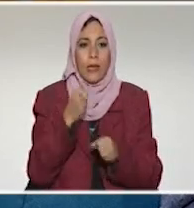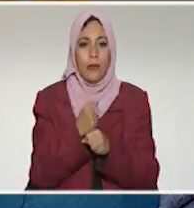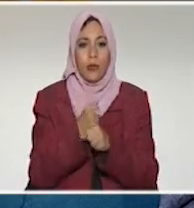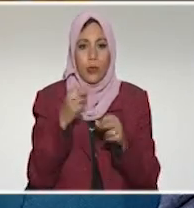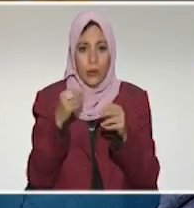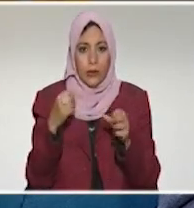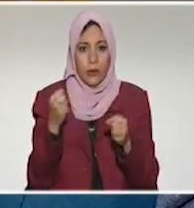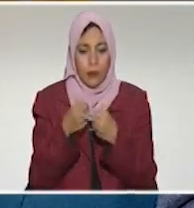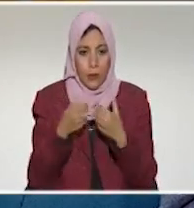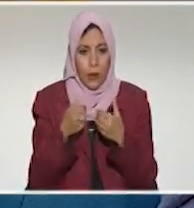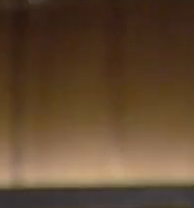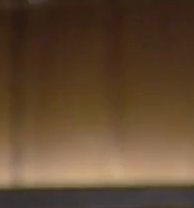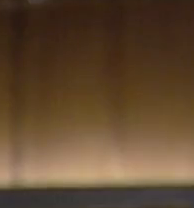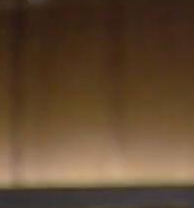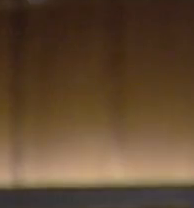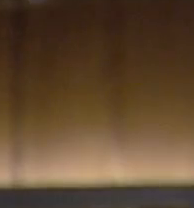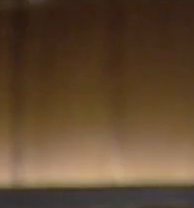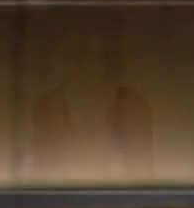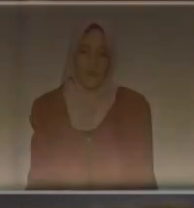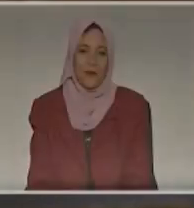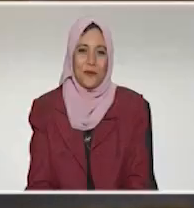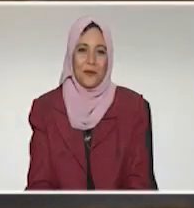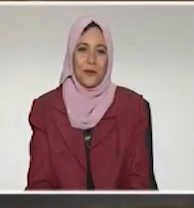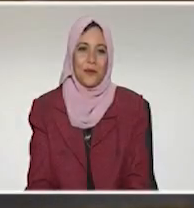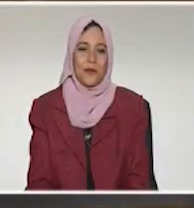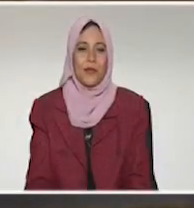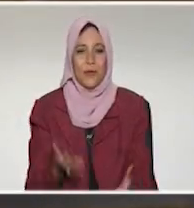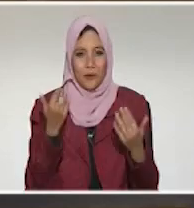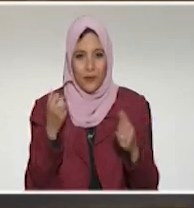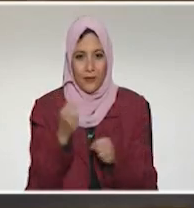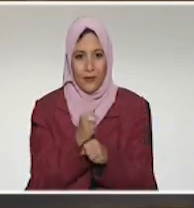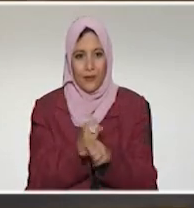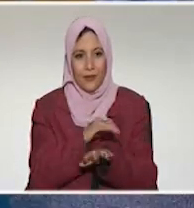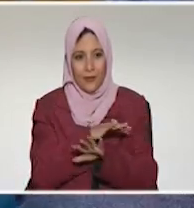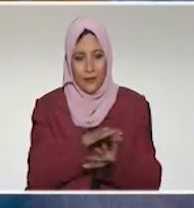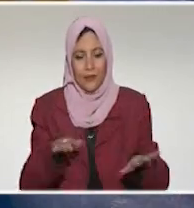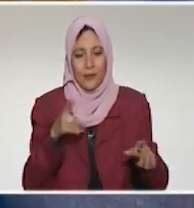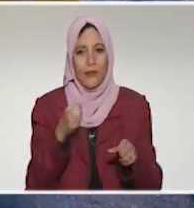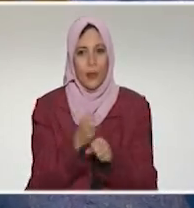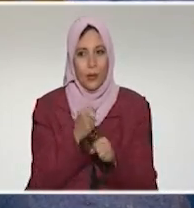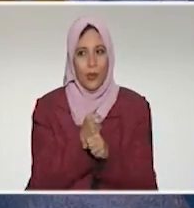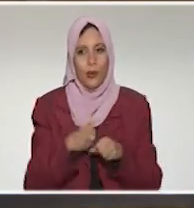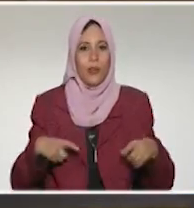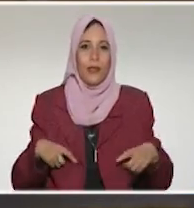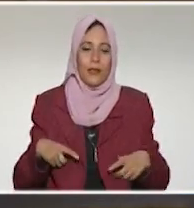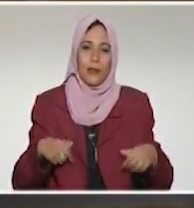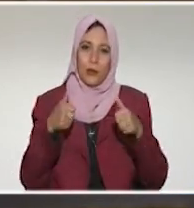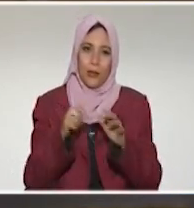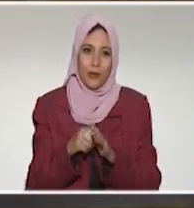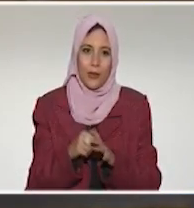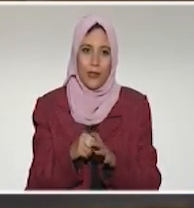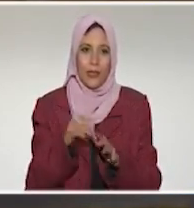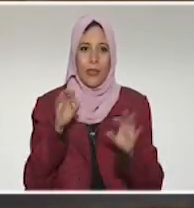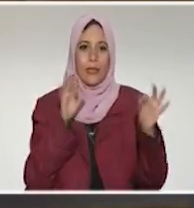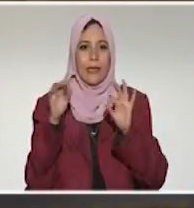وكارمن ولعبة الست. دور المسرح في حياتك مع صبحي كان دور رائع. ثلاث شخصيات عايزك تكلمني عنهم